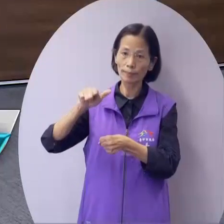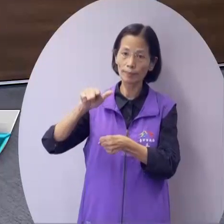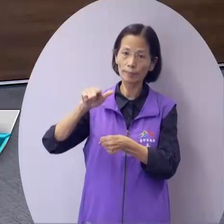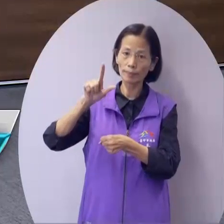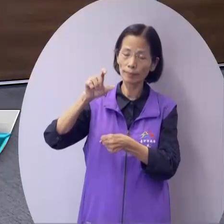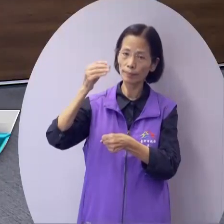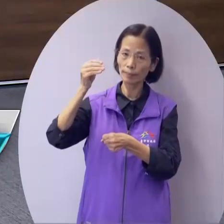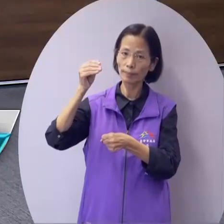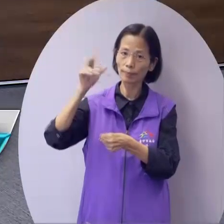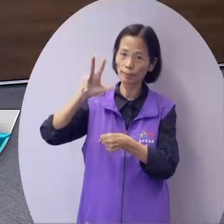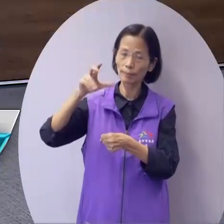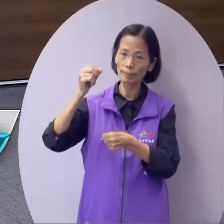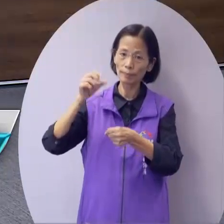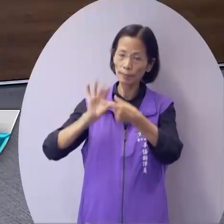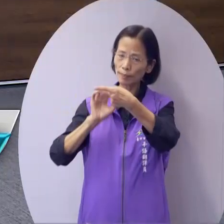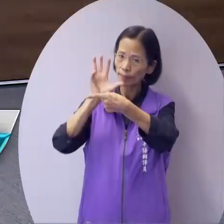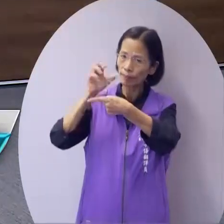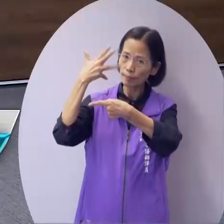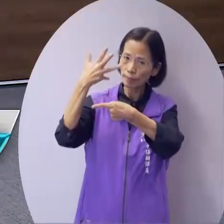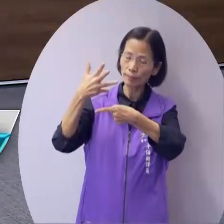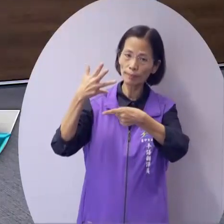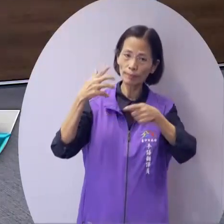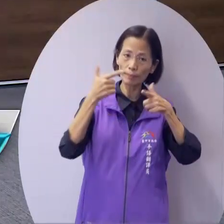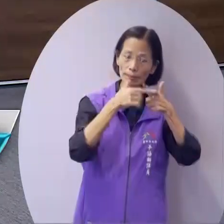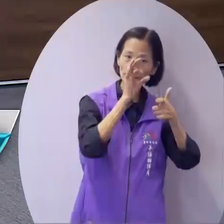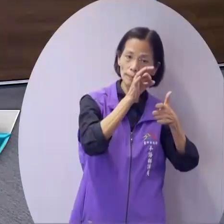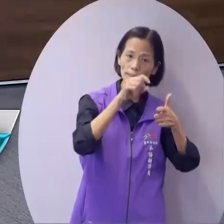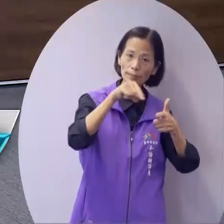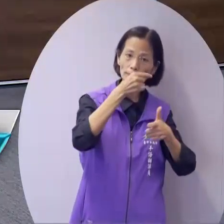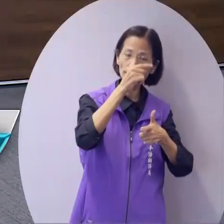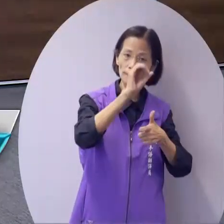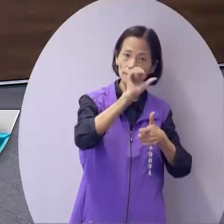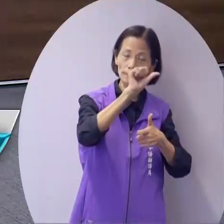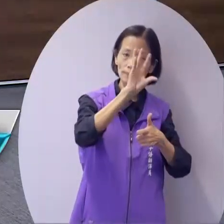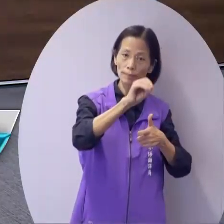500万6057元，比例83%，本府配合款